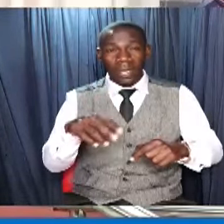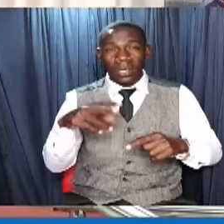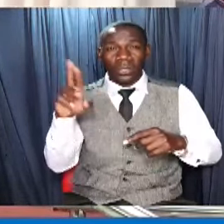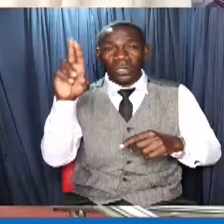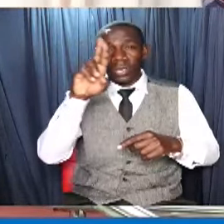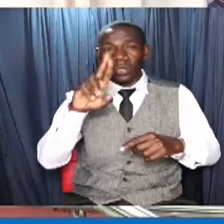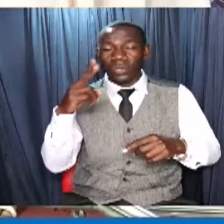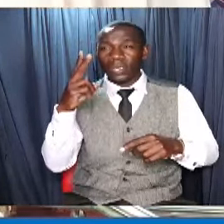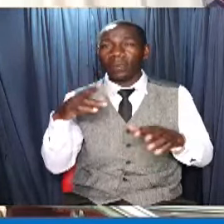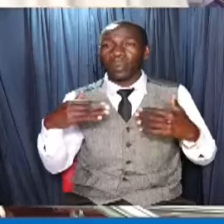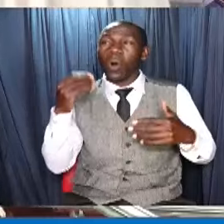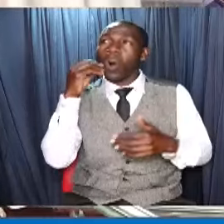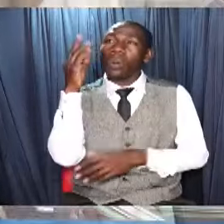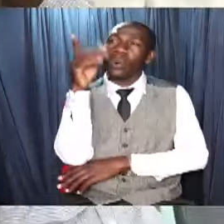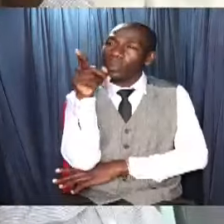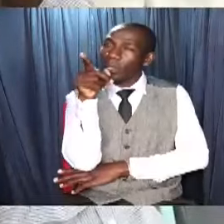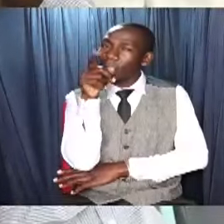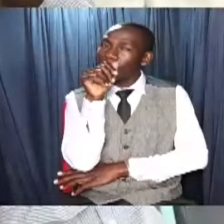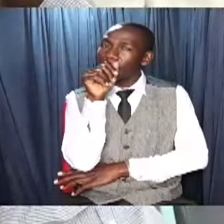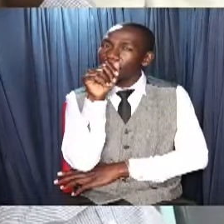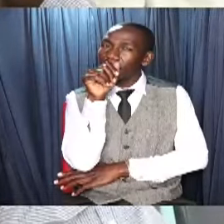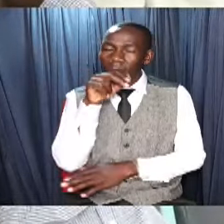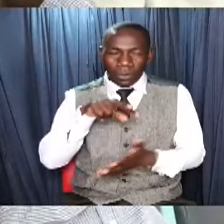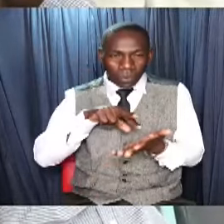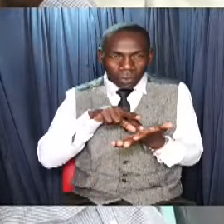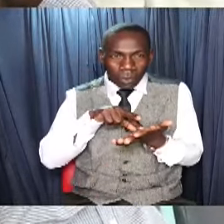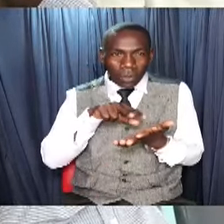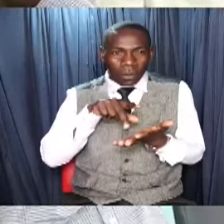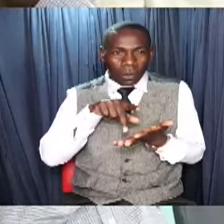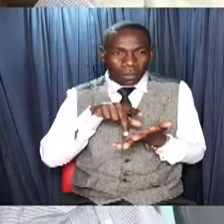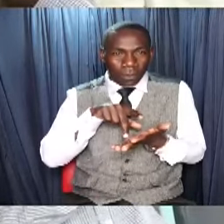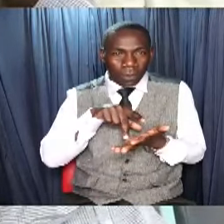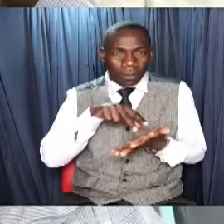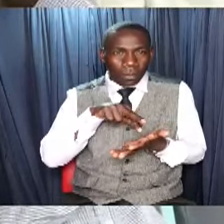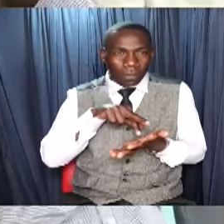watu kule kwetu. That's why I used to see people at our home. Wanatembea hivi.